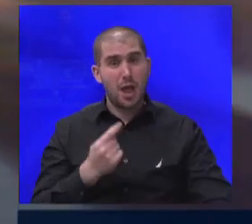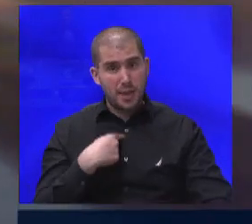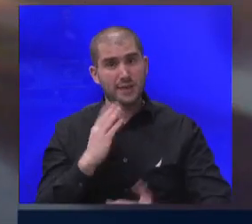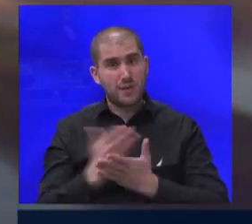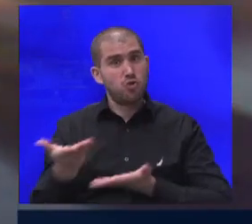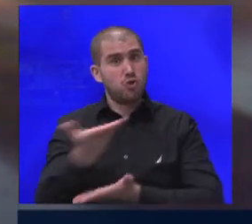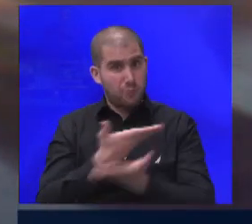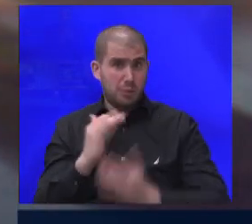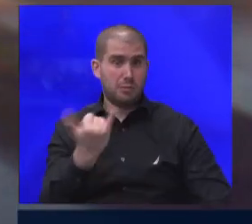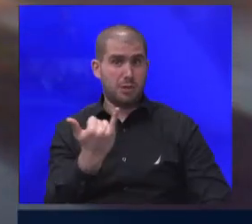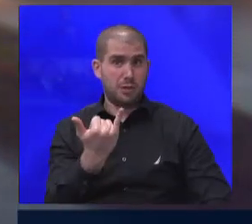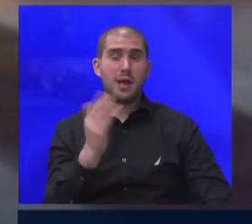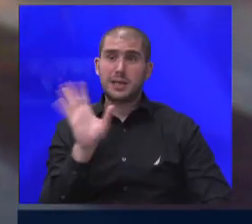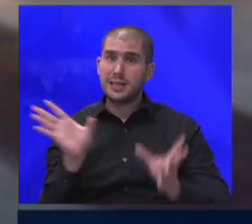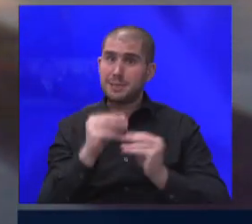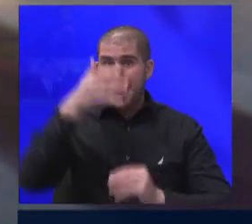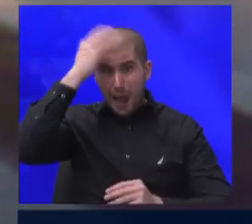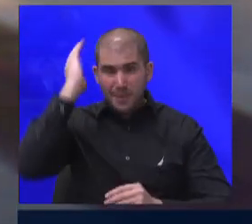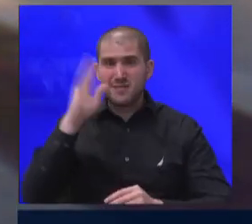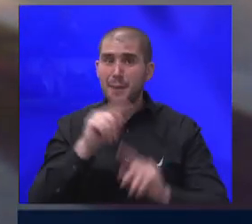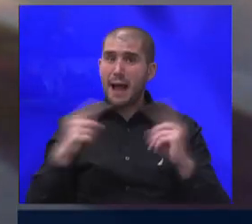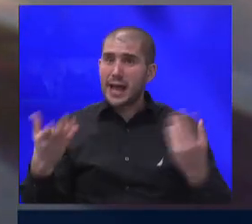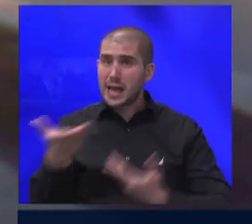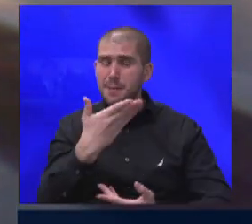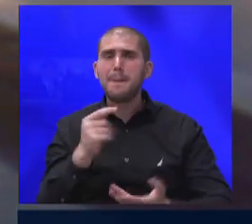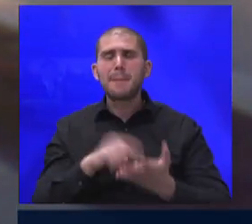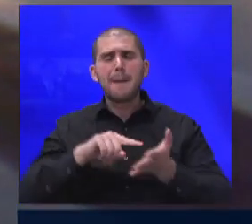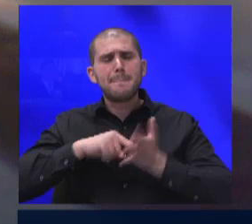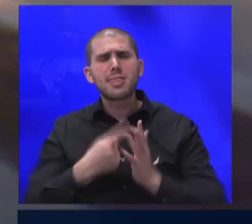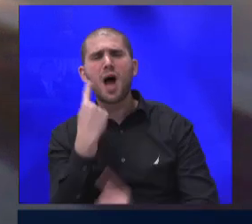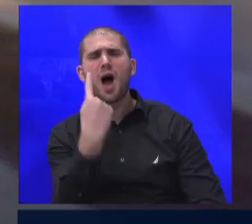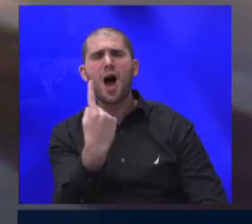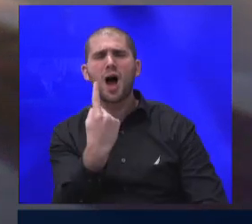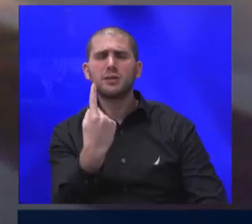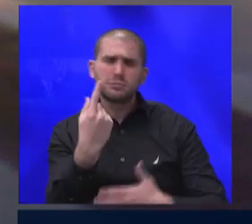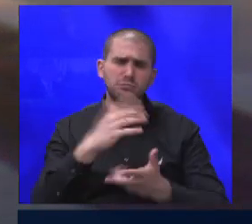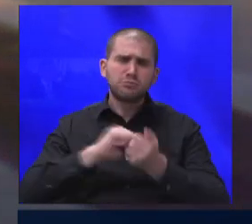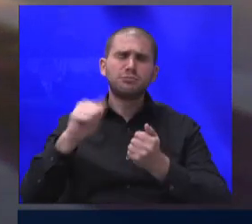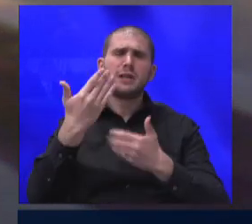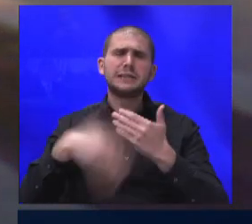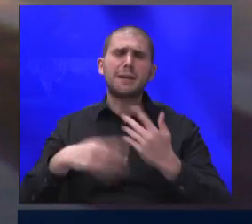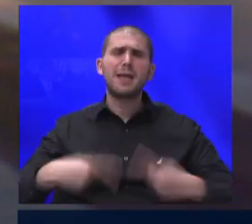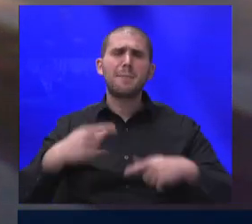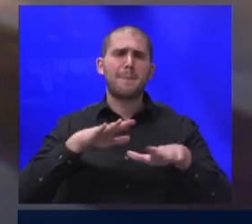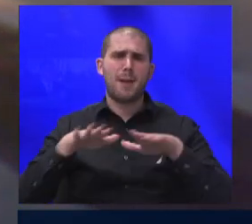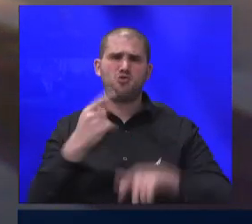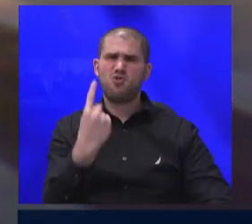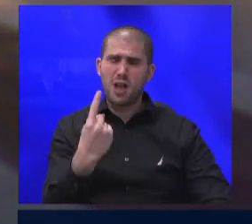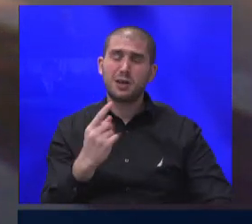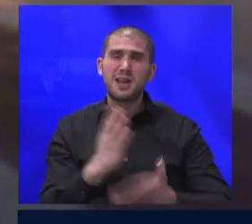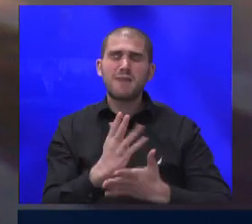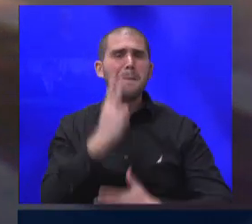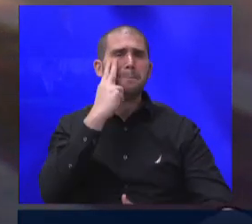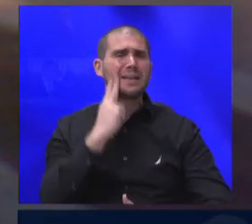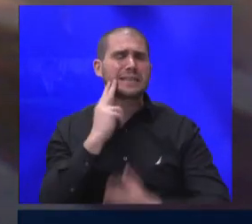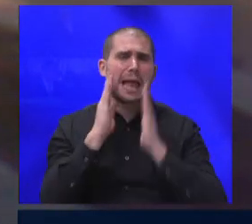גם עם לפיד וגם עם אחרים, מתוך מטרה לסיים את ימי הממשלה הזאת, שביזתה את האמון הרחב שניתן גם על